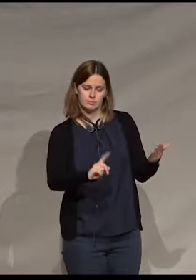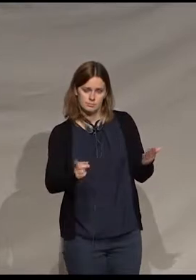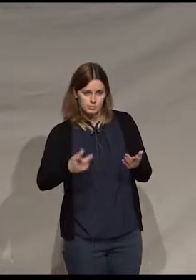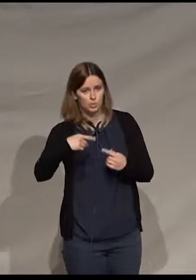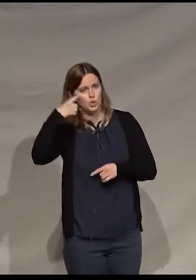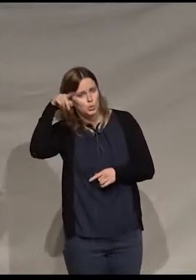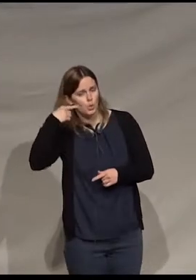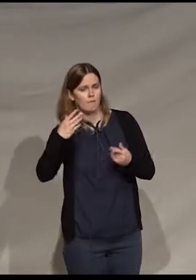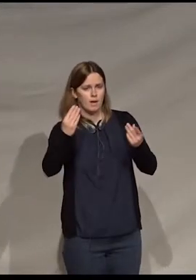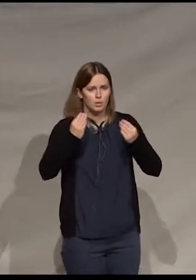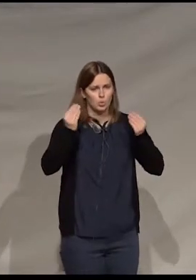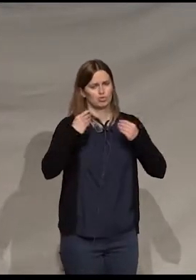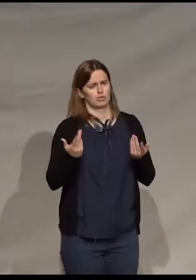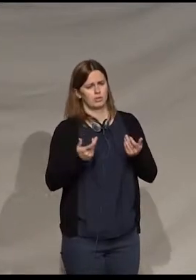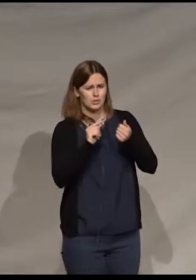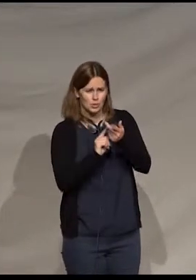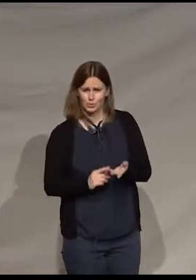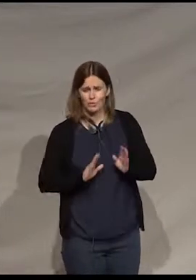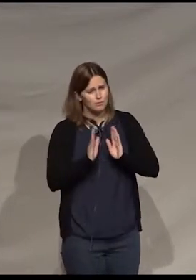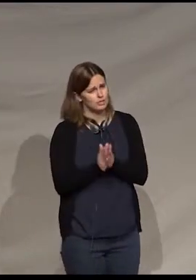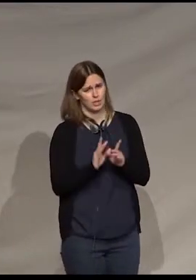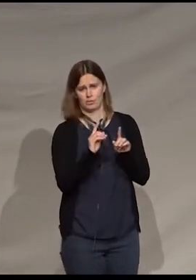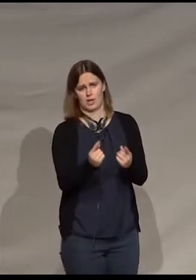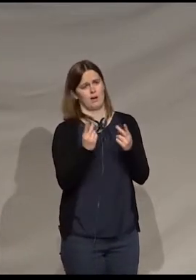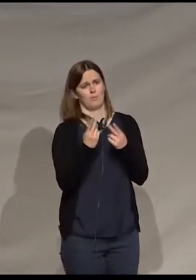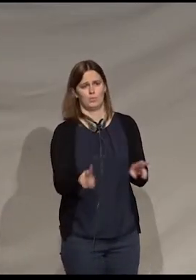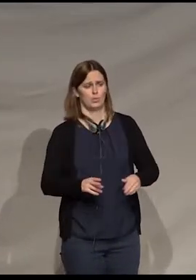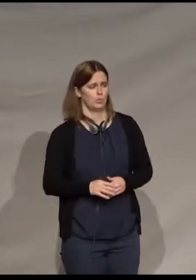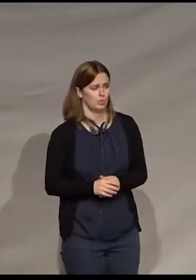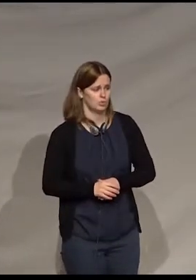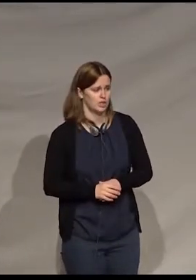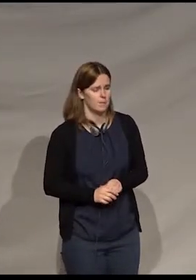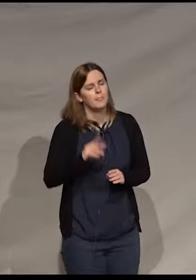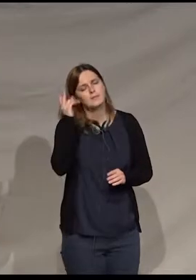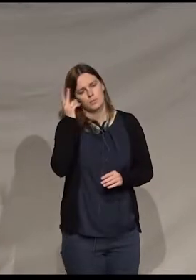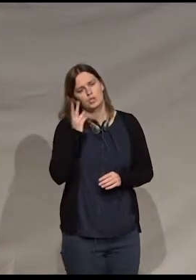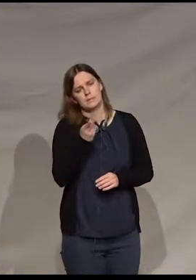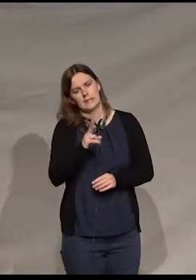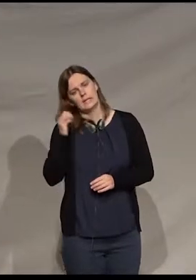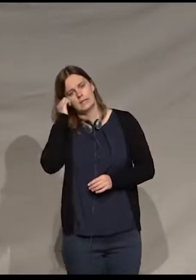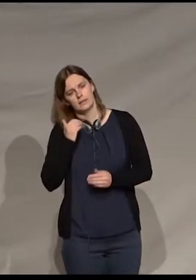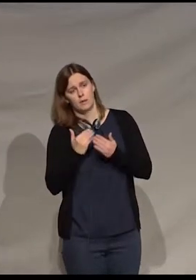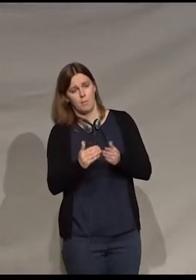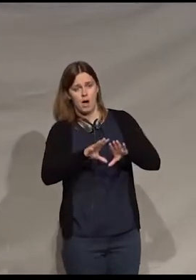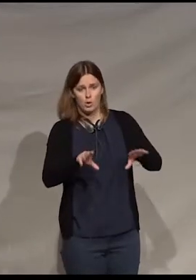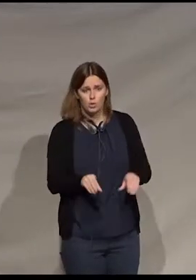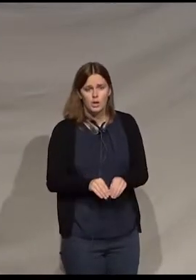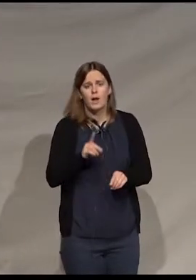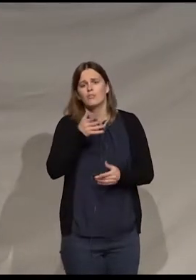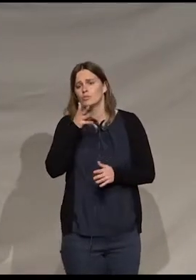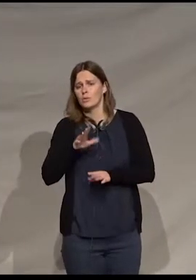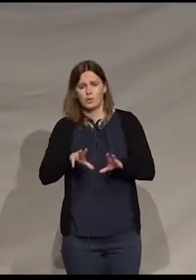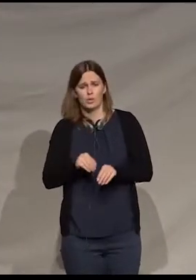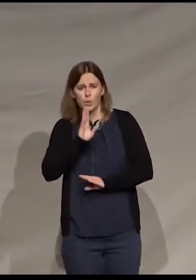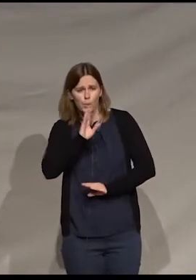si potřebuje zajistit v případě, že třeba není odkázán nebo nemůže být odkázán na rodinu. Já bych se jinak